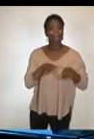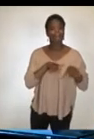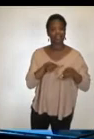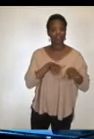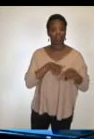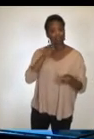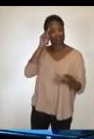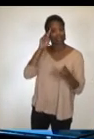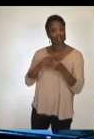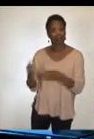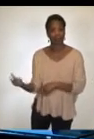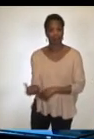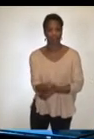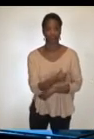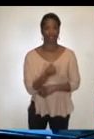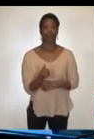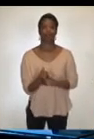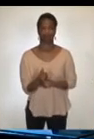partenariat avec